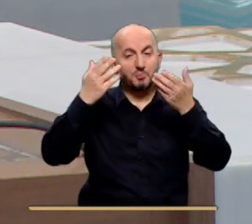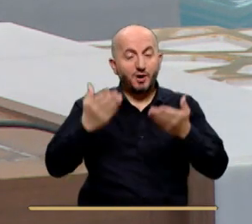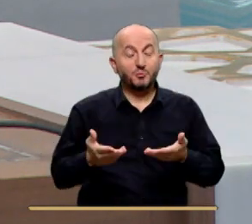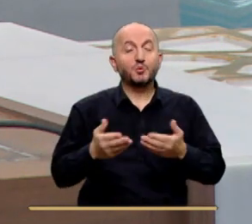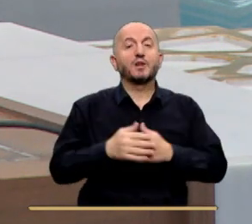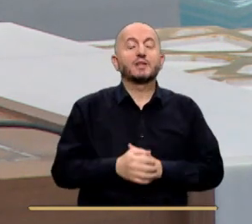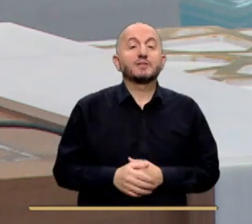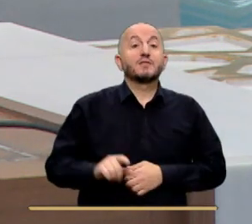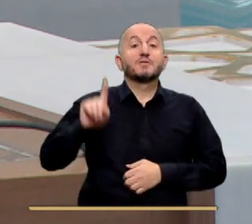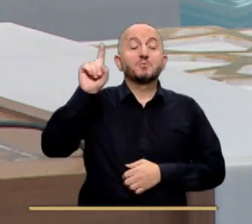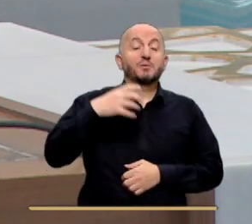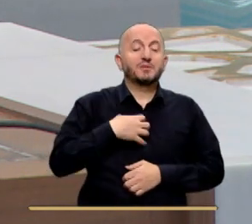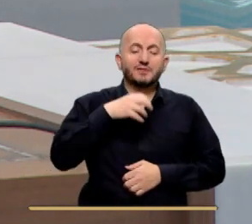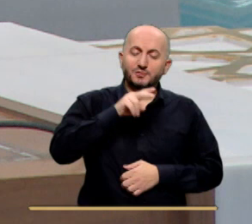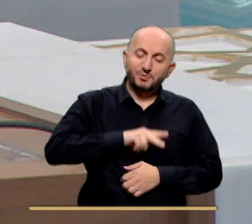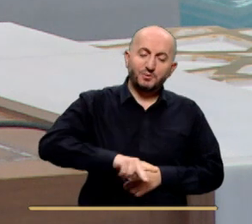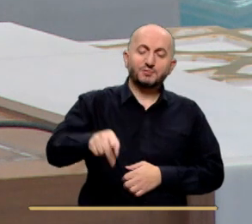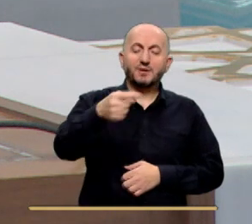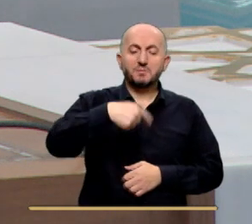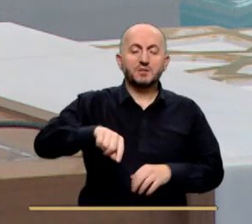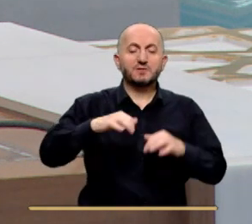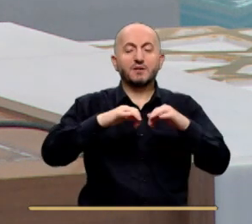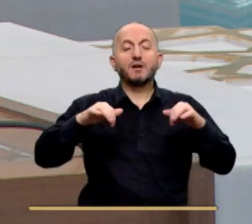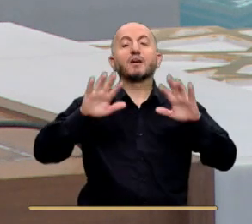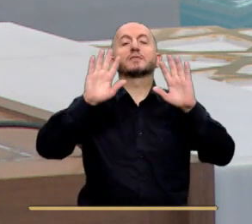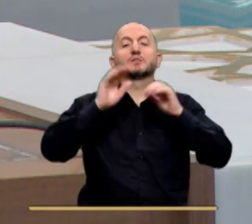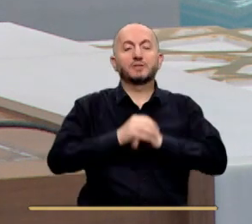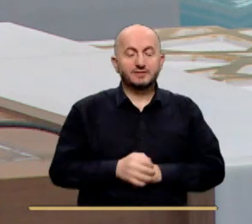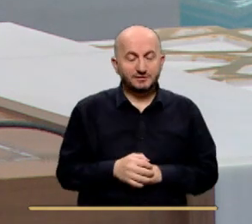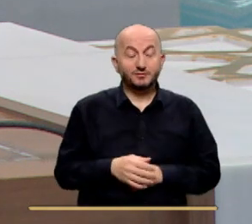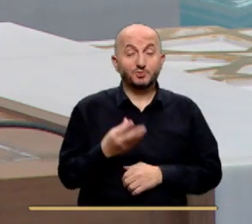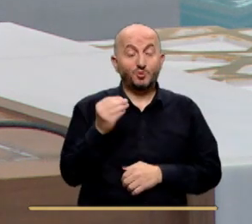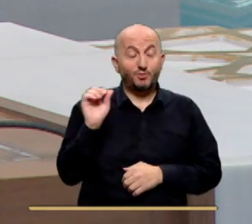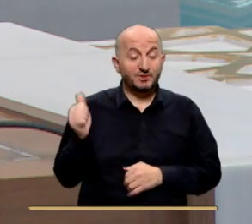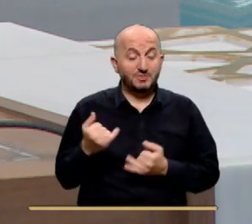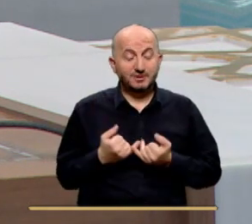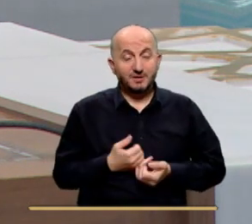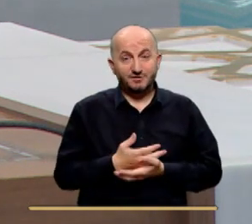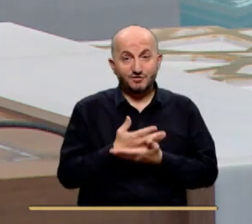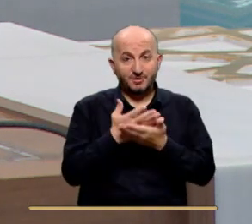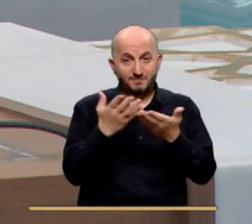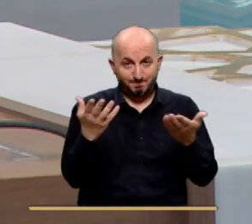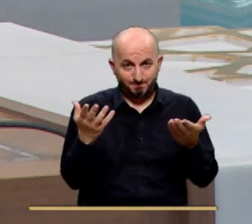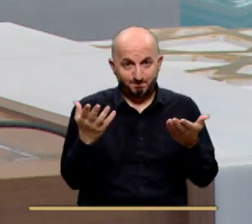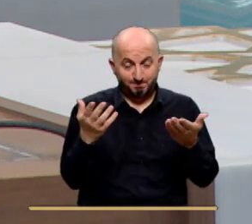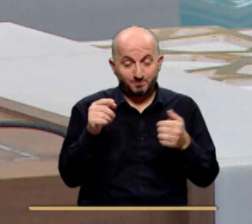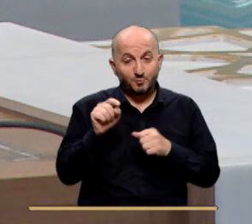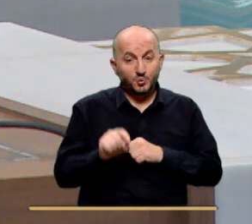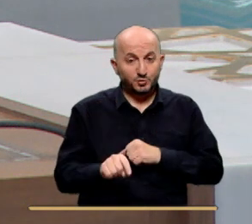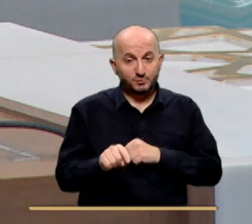eylesin. Rabbim kendi yolundan bizleri ayırmasın. Çok kıymetli kardeşlerim,